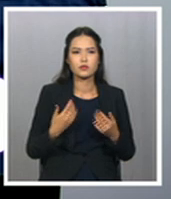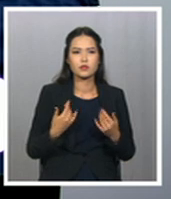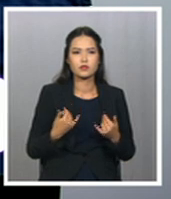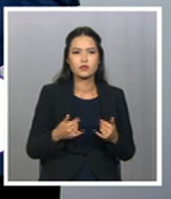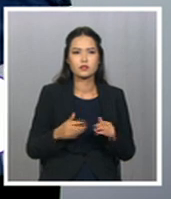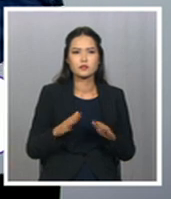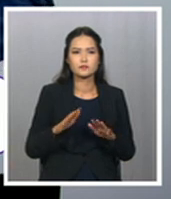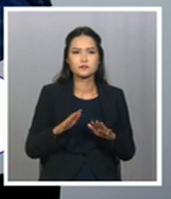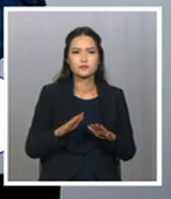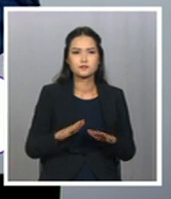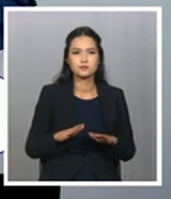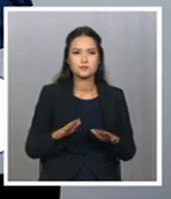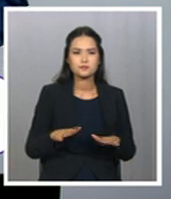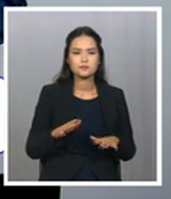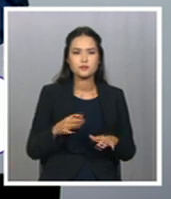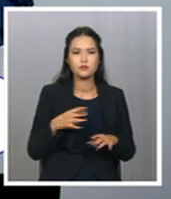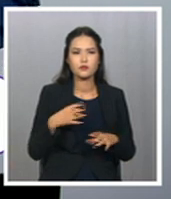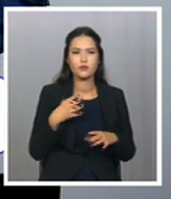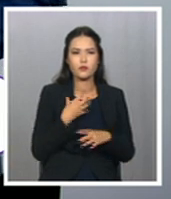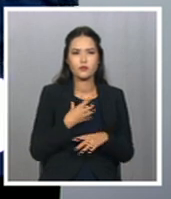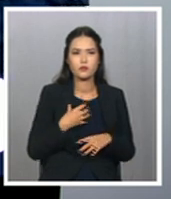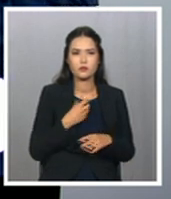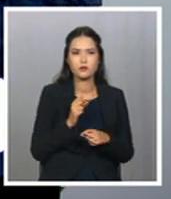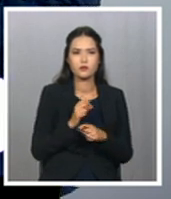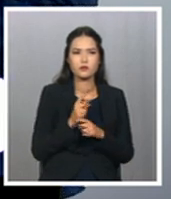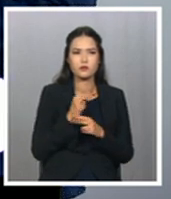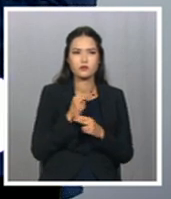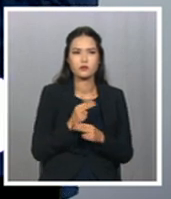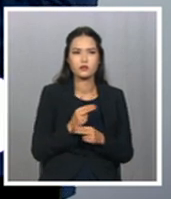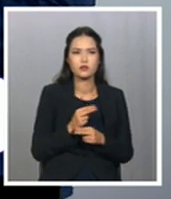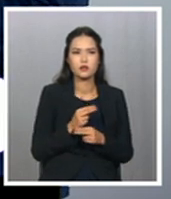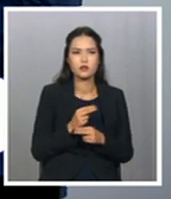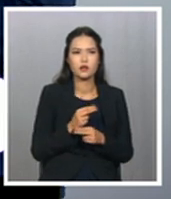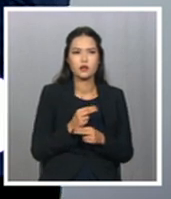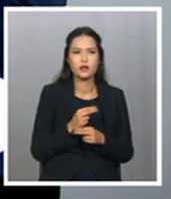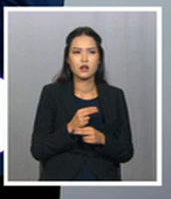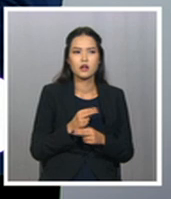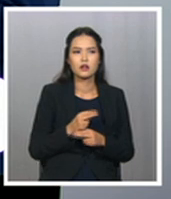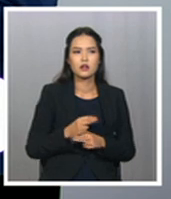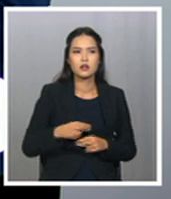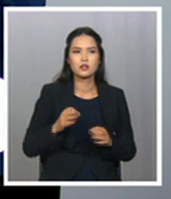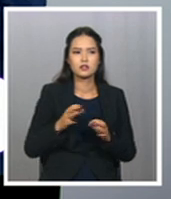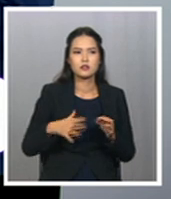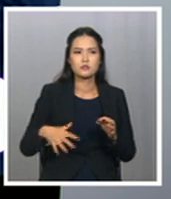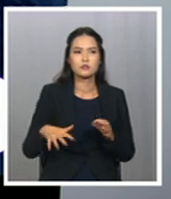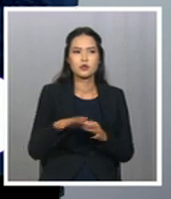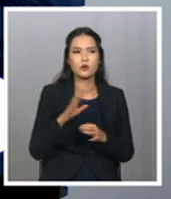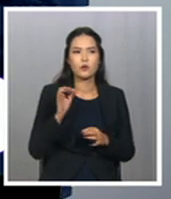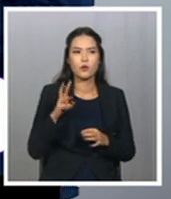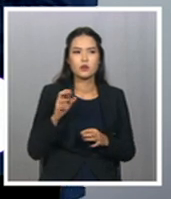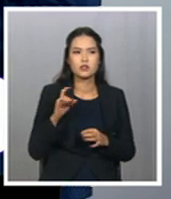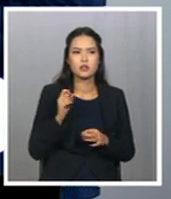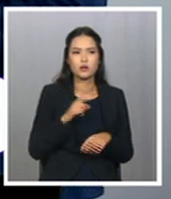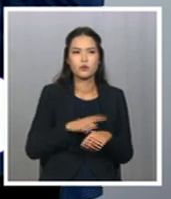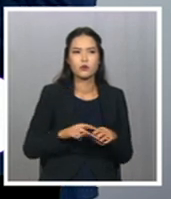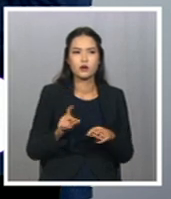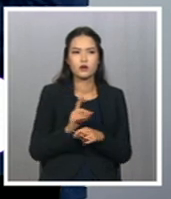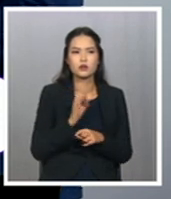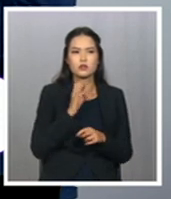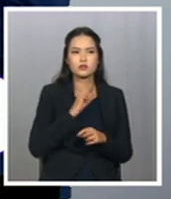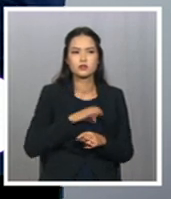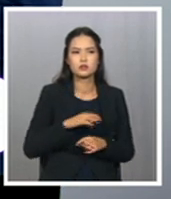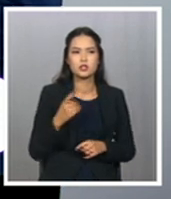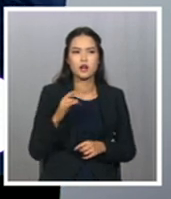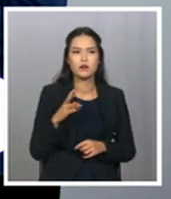сабағымызды бекіту мақсатында тапсырмаларға назар аударайық. Тапсырма: тербеліс координатасының уақытқа тәуелділік графигін пайдаланып